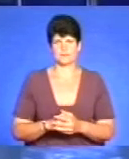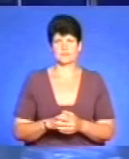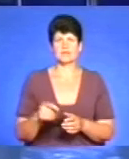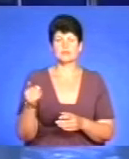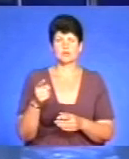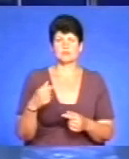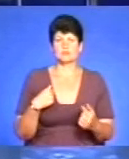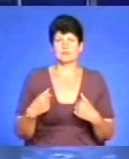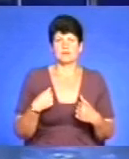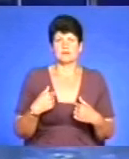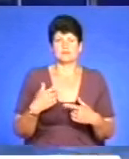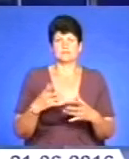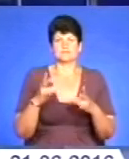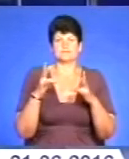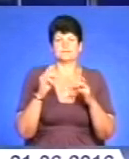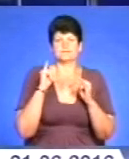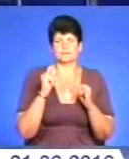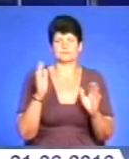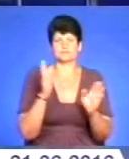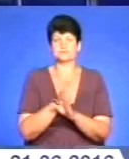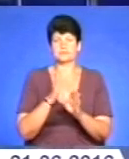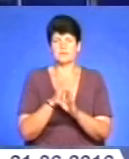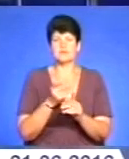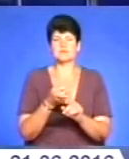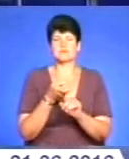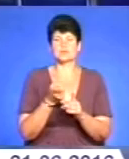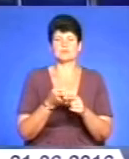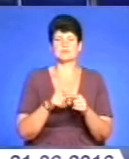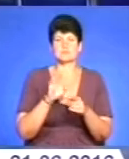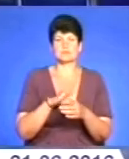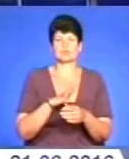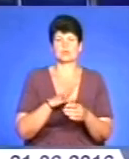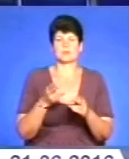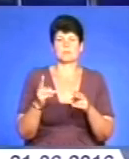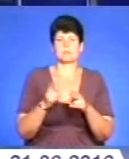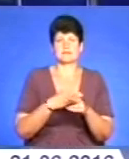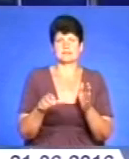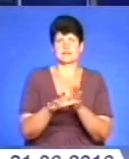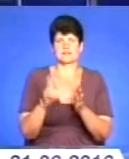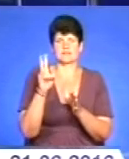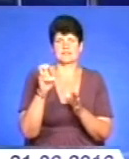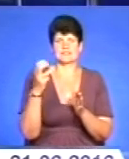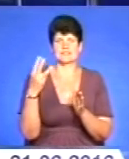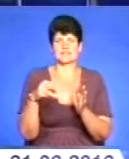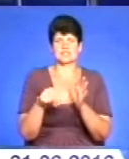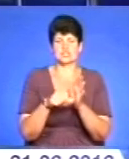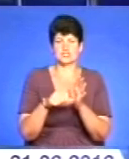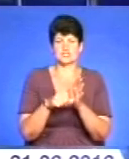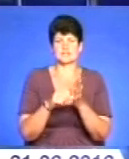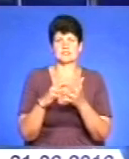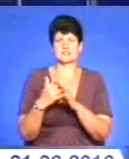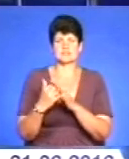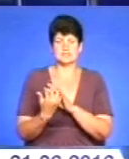Тернопільщина постраждала від негоди. Внаслідок несприятливих погодних умов сталося знеструмлення 236 населених пунктів у 5 областях. Зокрема,